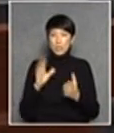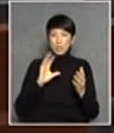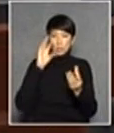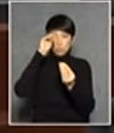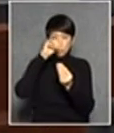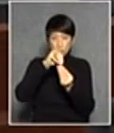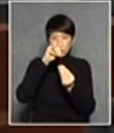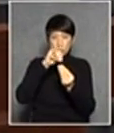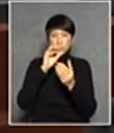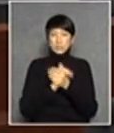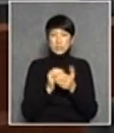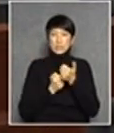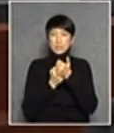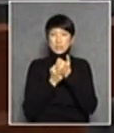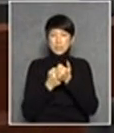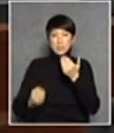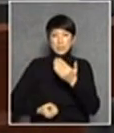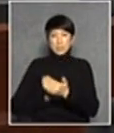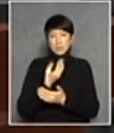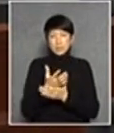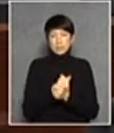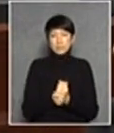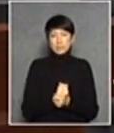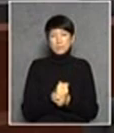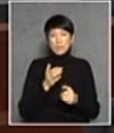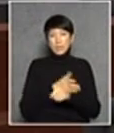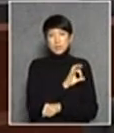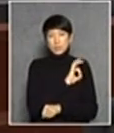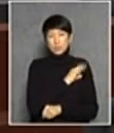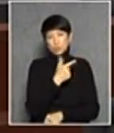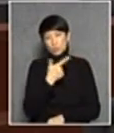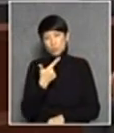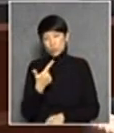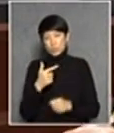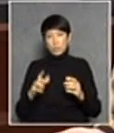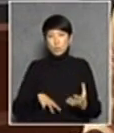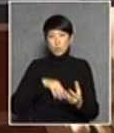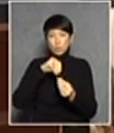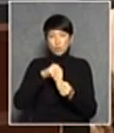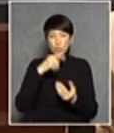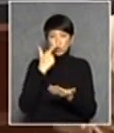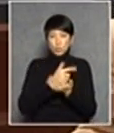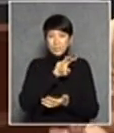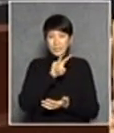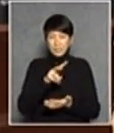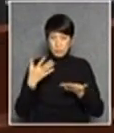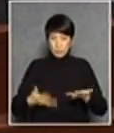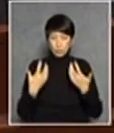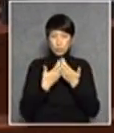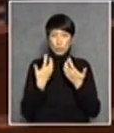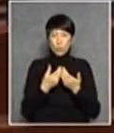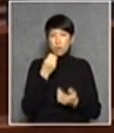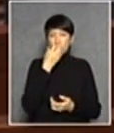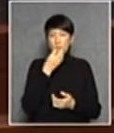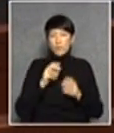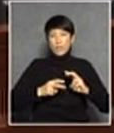府既然能夠支持贊助的話，相信這個社會上更多人會關注重視這個數學，香港數